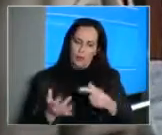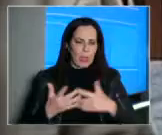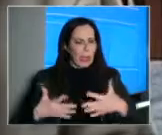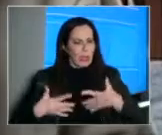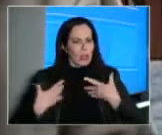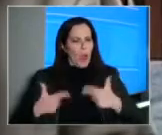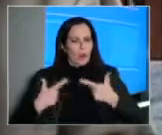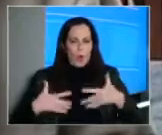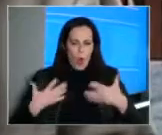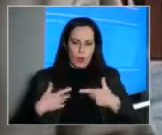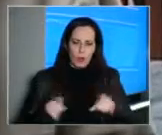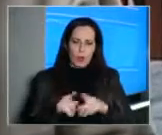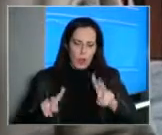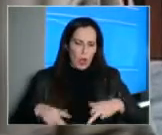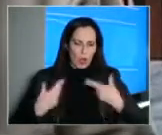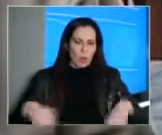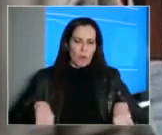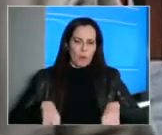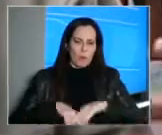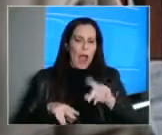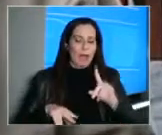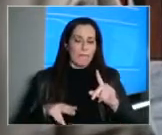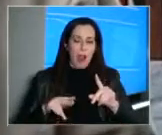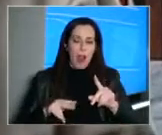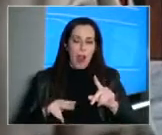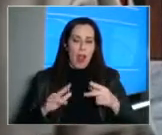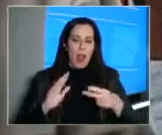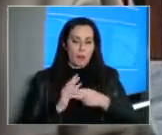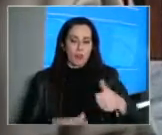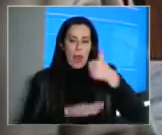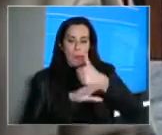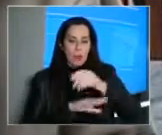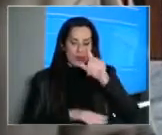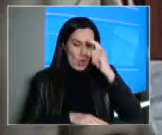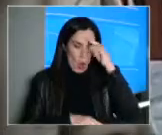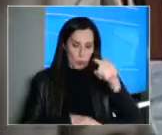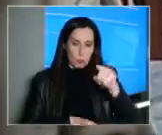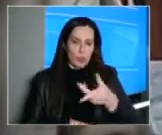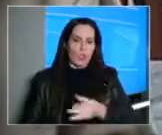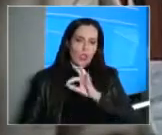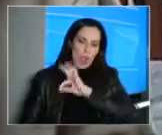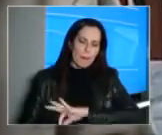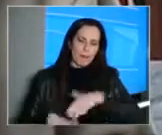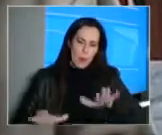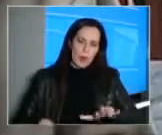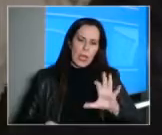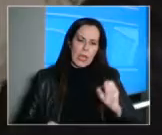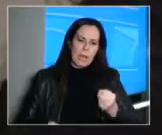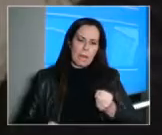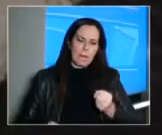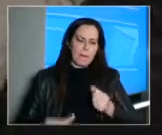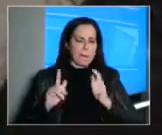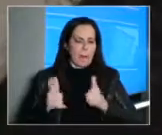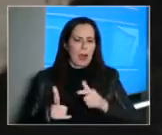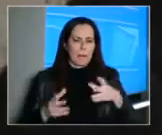हम भी अच्छे तरीके से जिंदगी गुजारें, लेकिन वहां के जो हुक्मरान है ना, उनकी डिप्लोमेसी सी बात पर है।